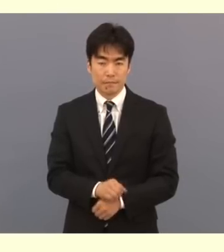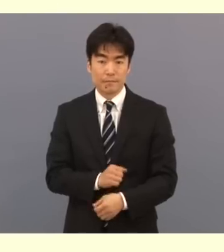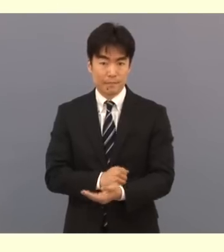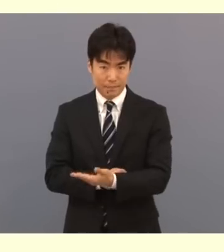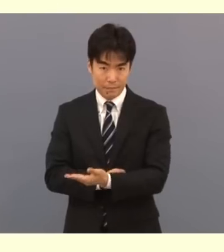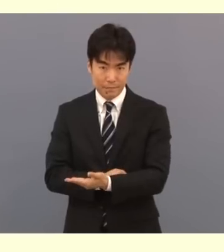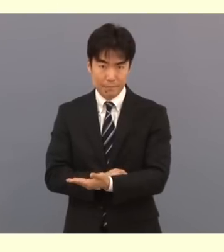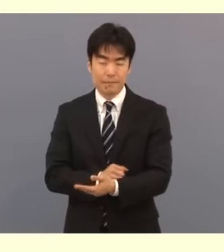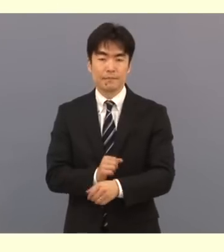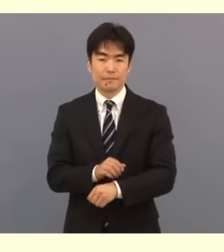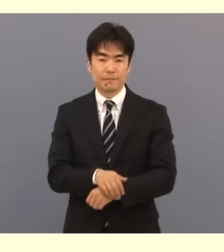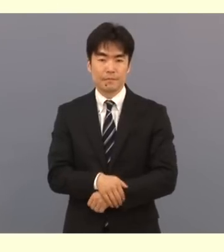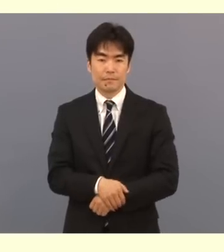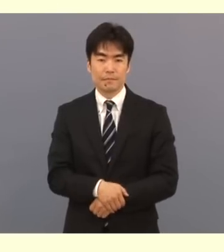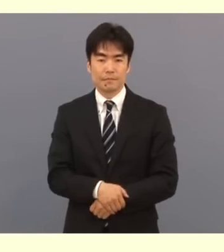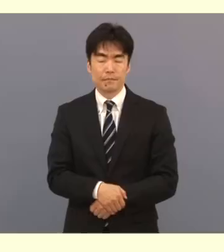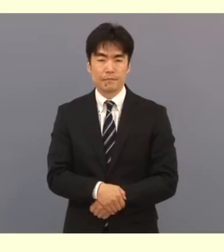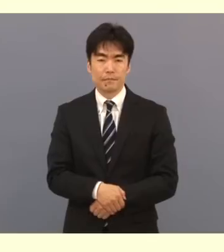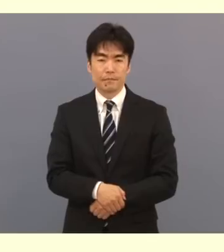三等菜漬け、